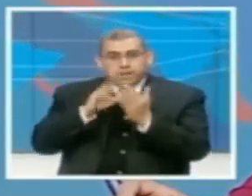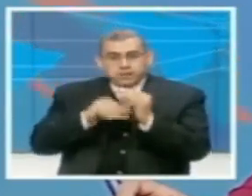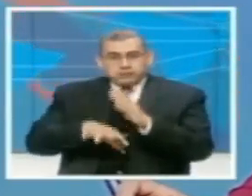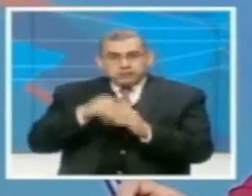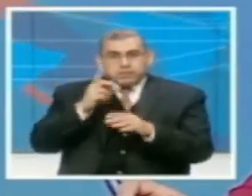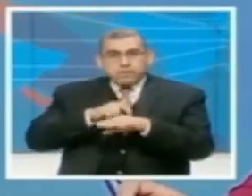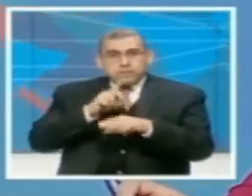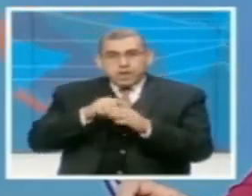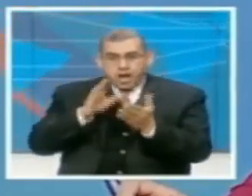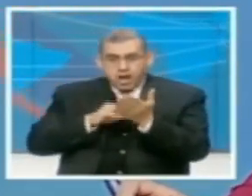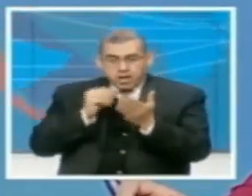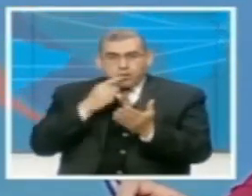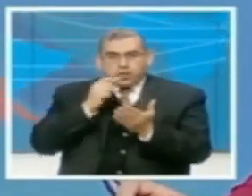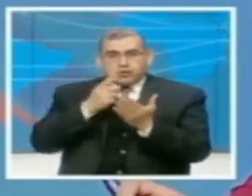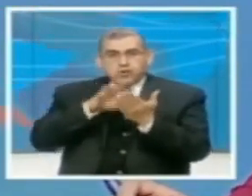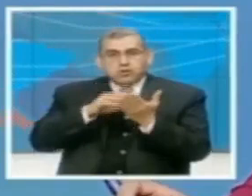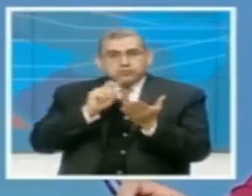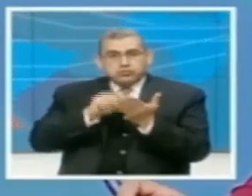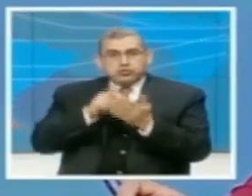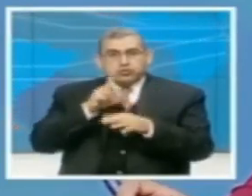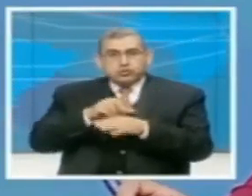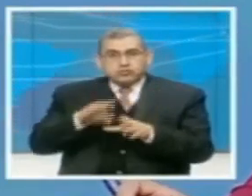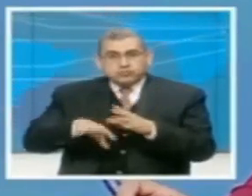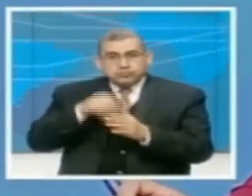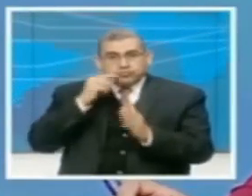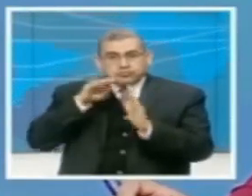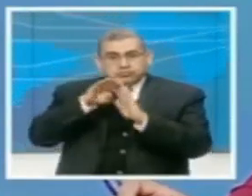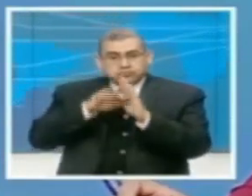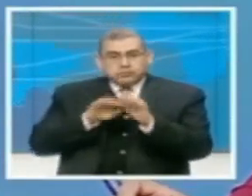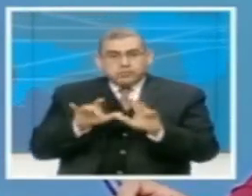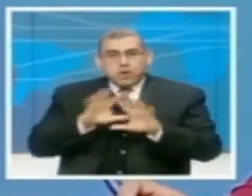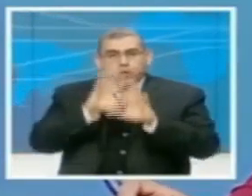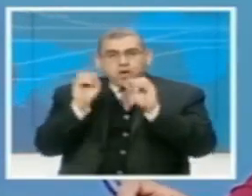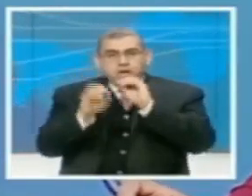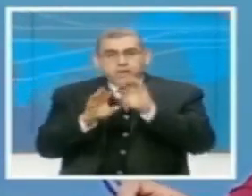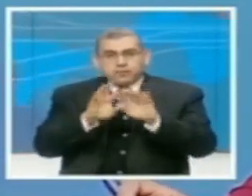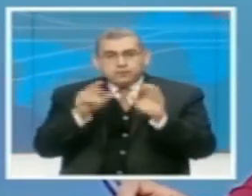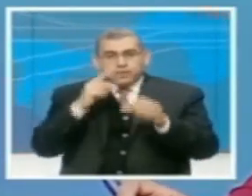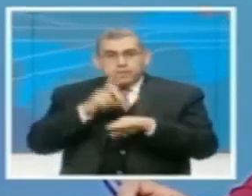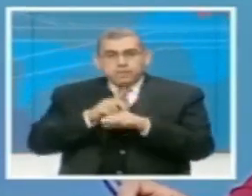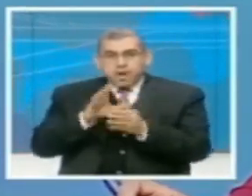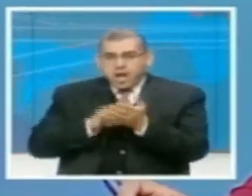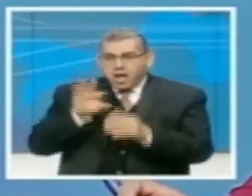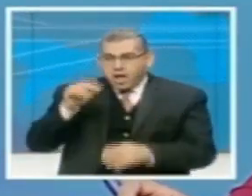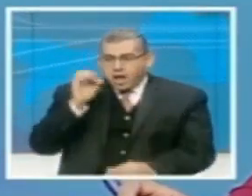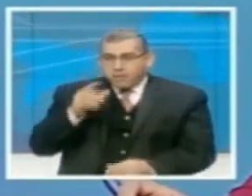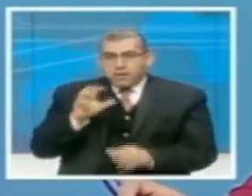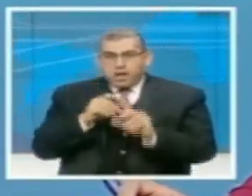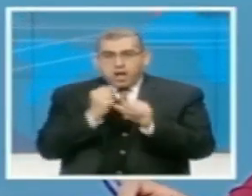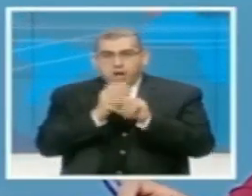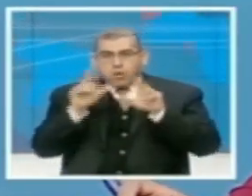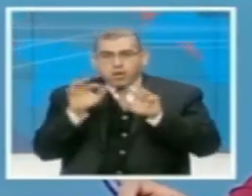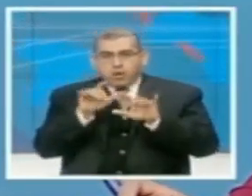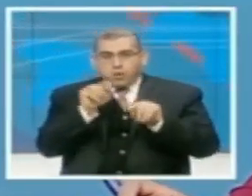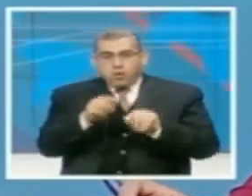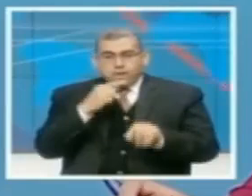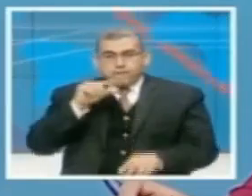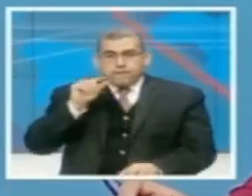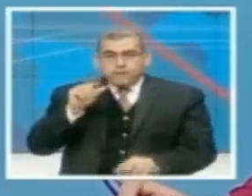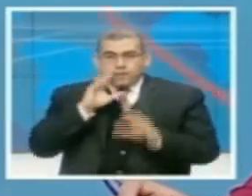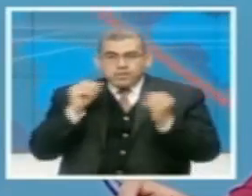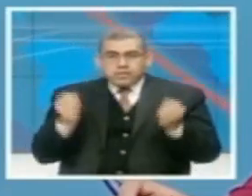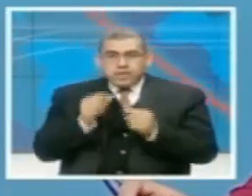للأمراض النادرة، كما أوصى الأطباء إلى إنشاء قواعد بيانات محلية عن الأمراض النادرة والعمل على تطوير البرامج